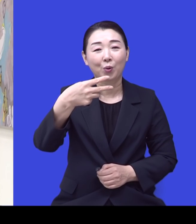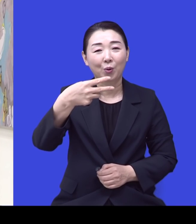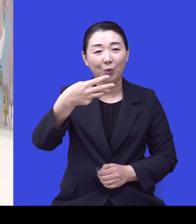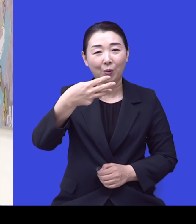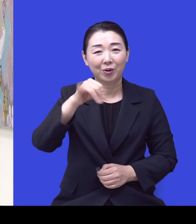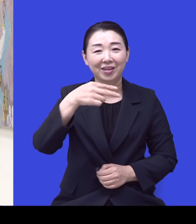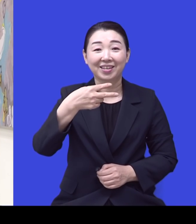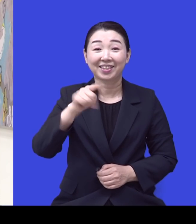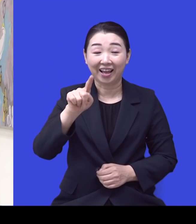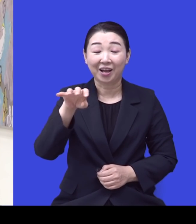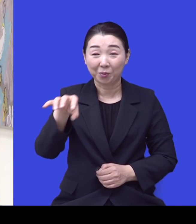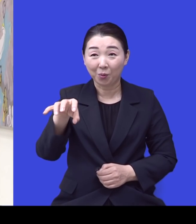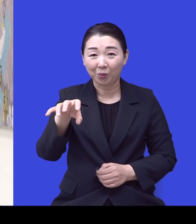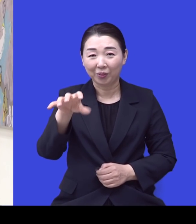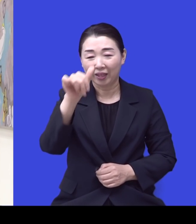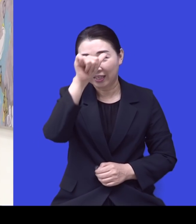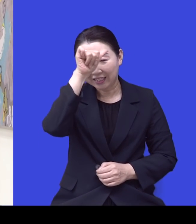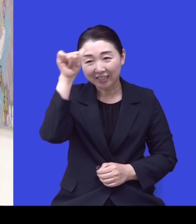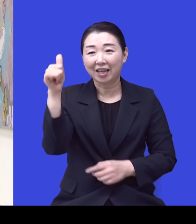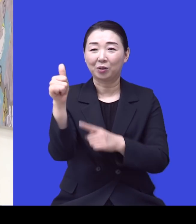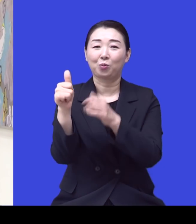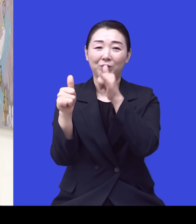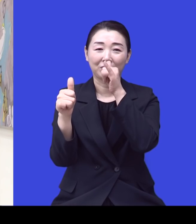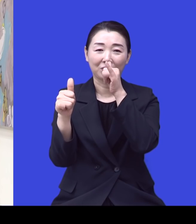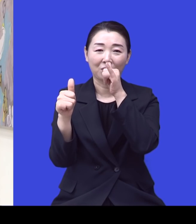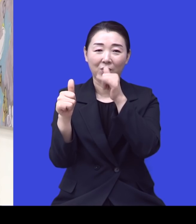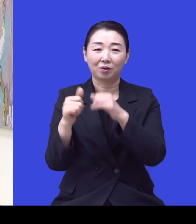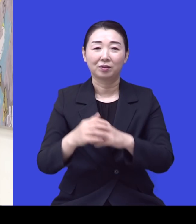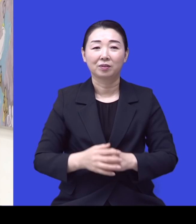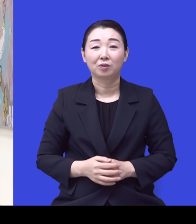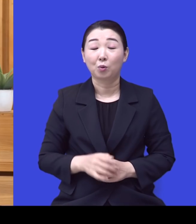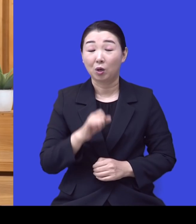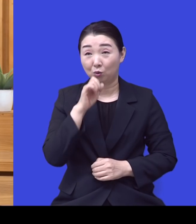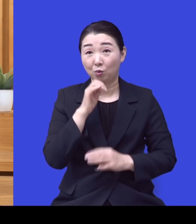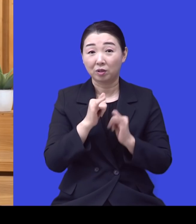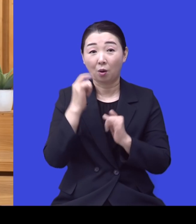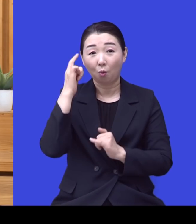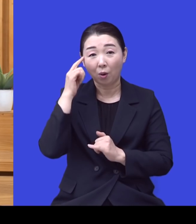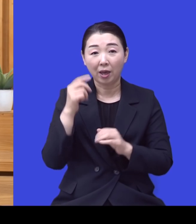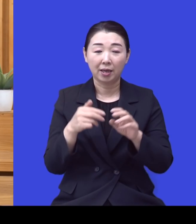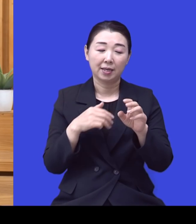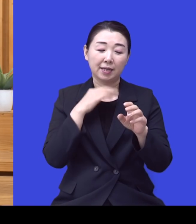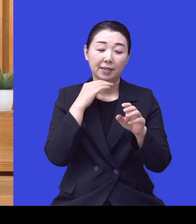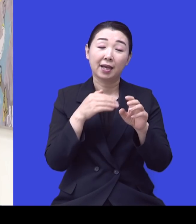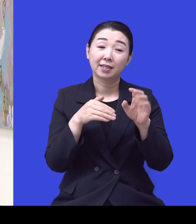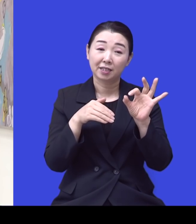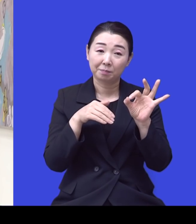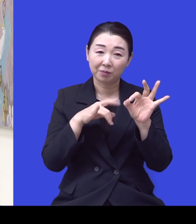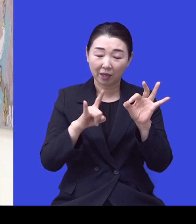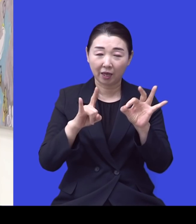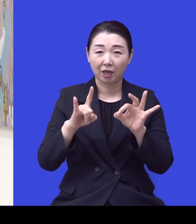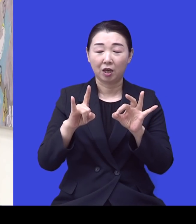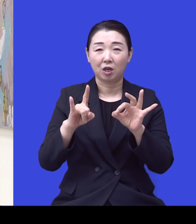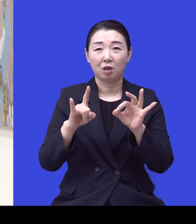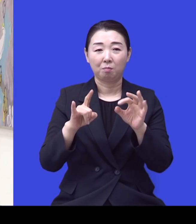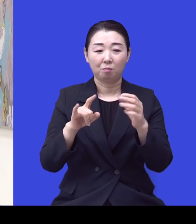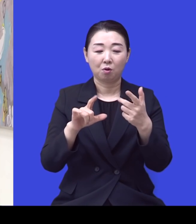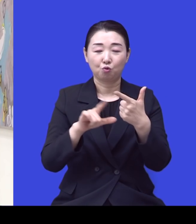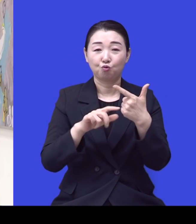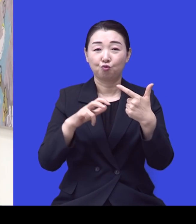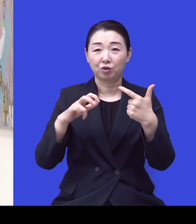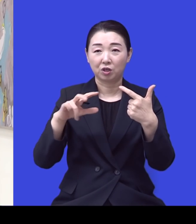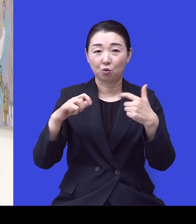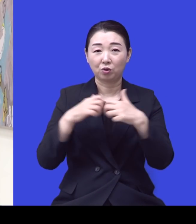네네. 좋으신 분이에요. 네. 6.25 시절에 10대에 6.25 참전하실 정도로 와. 군인 출신이셨고 예. 좀 의리가